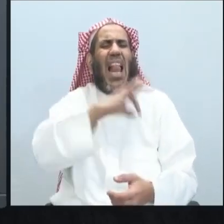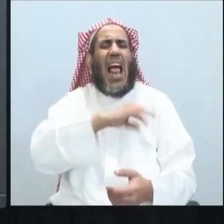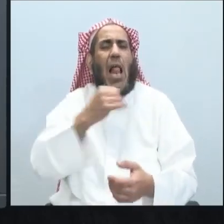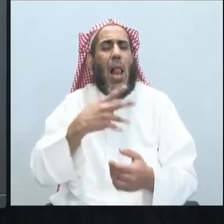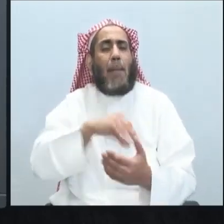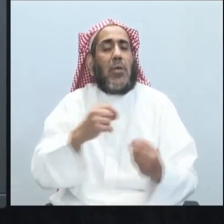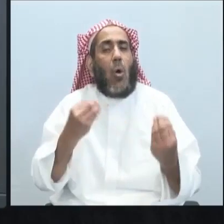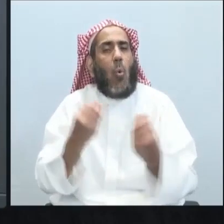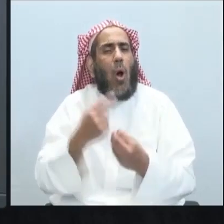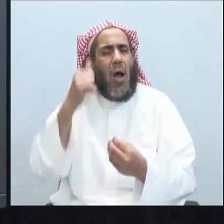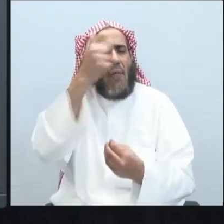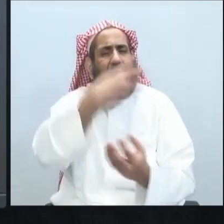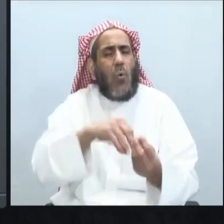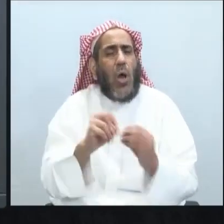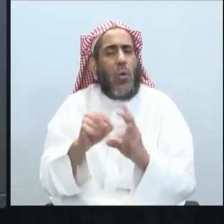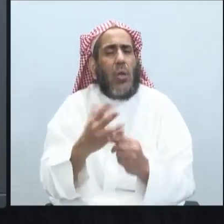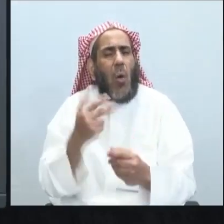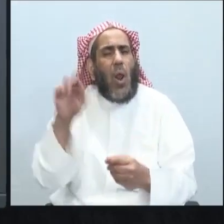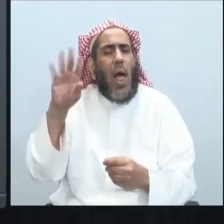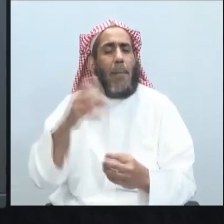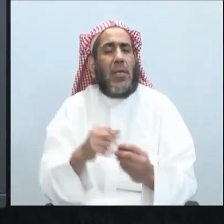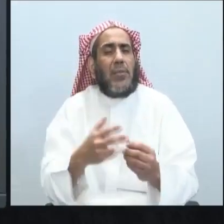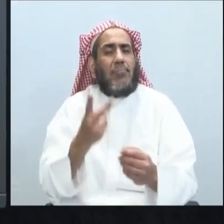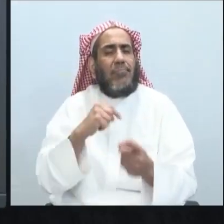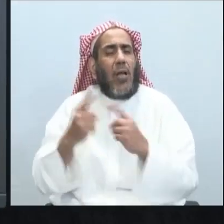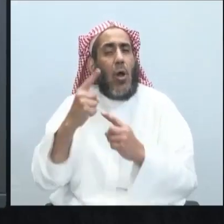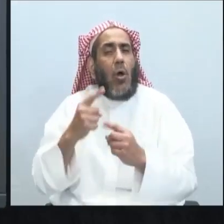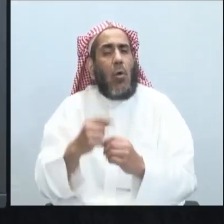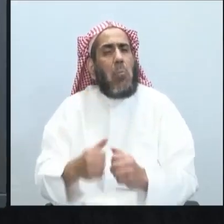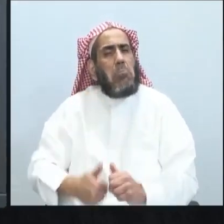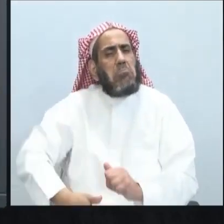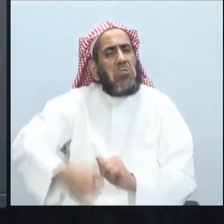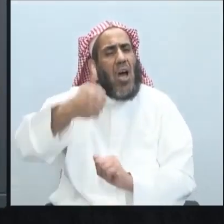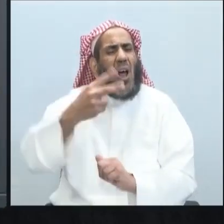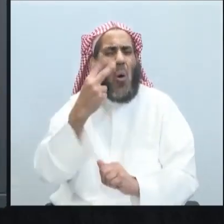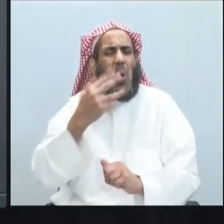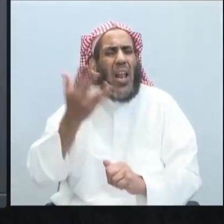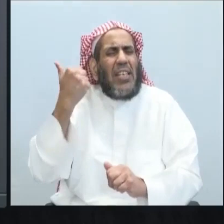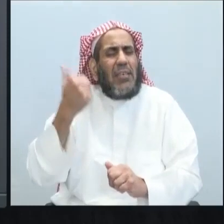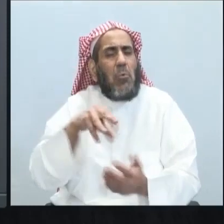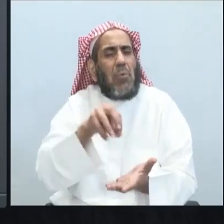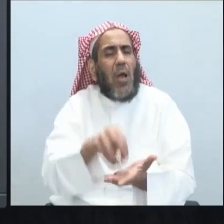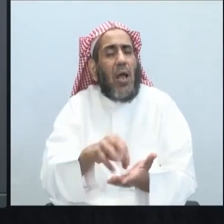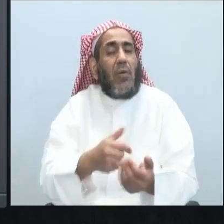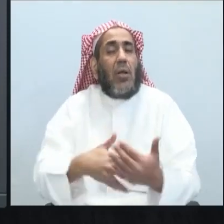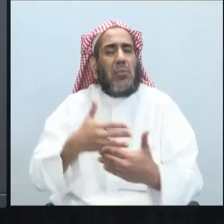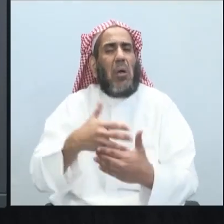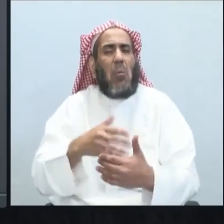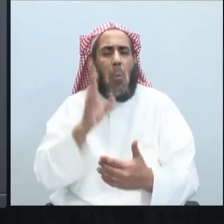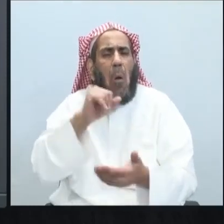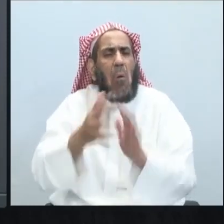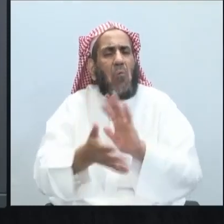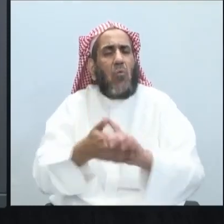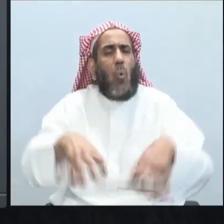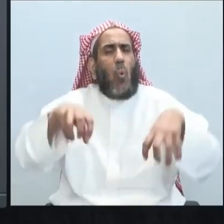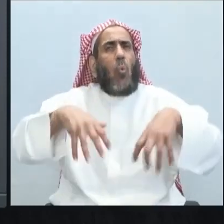وقفوا معهم وقفه فهو كانه يذكر ذلك في التاريخ ان لهم وقفه الى اخره ويذكر هذا المكان كيف انه اصبح مهجورا هذا القصر